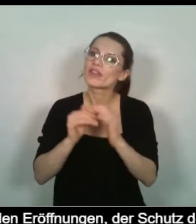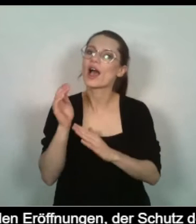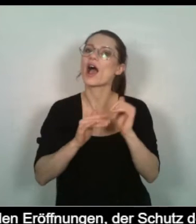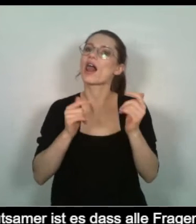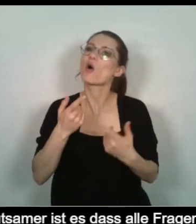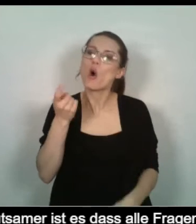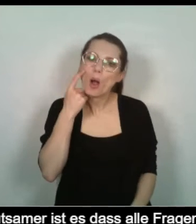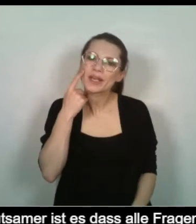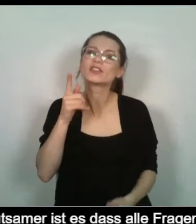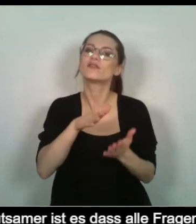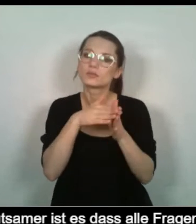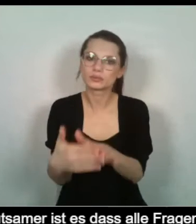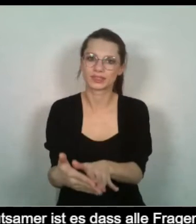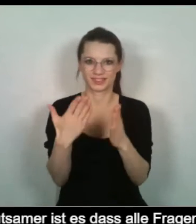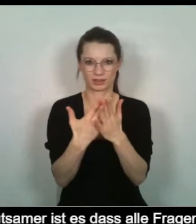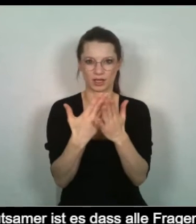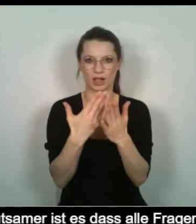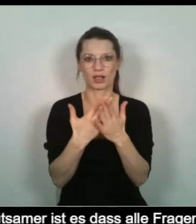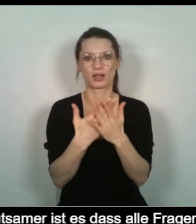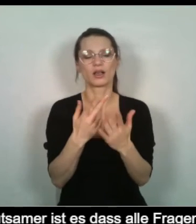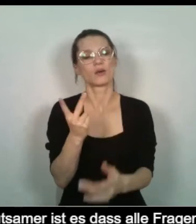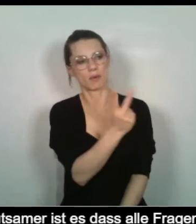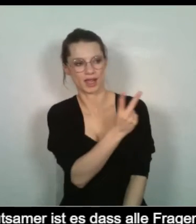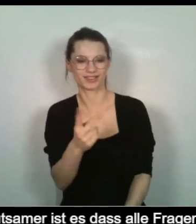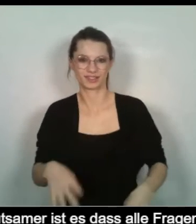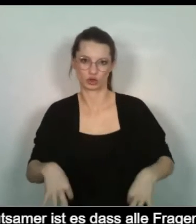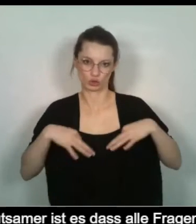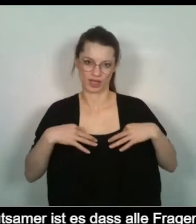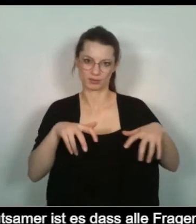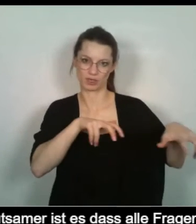umsetzbar sein. Und da gibt es einen engen Austausch zwischen den beiden Gesundheitsministern.